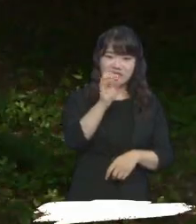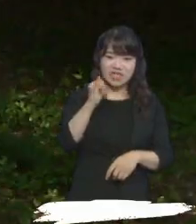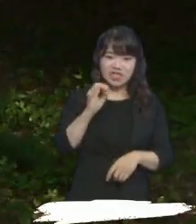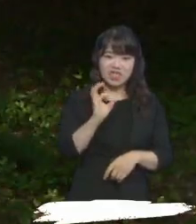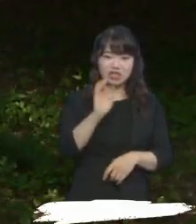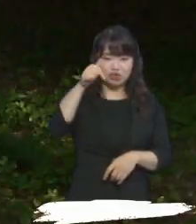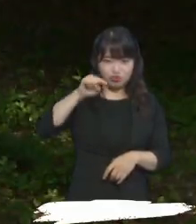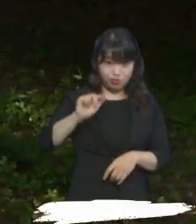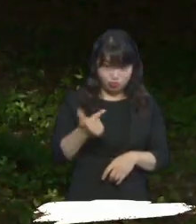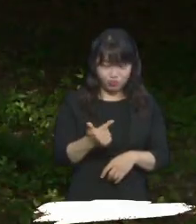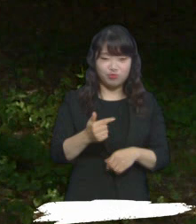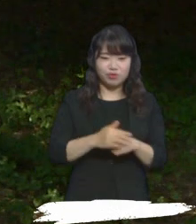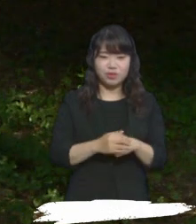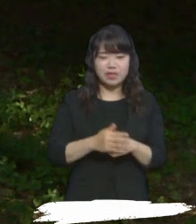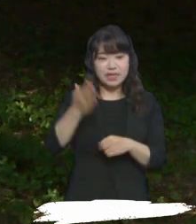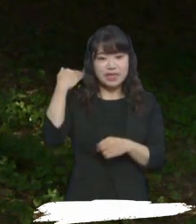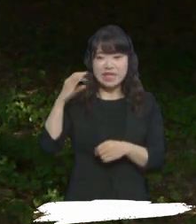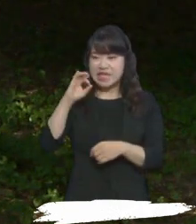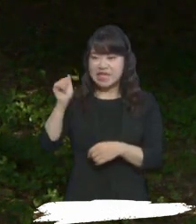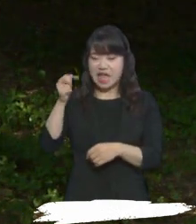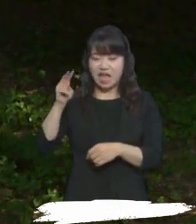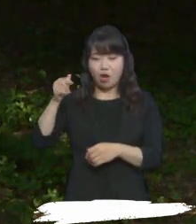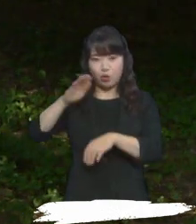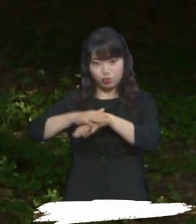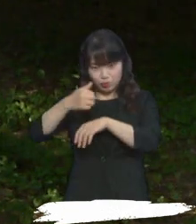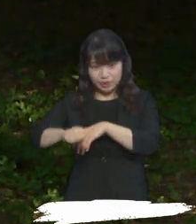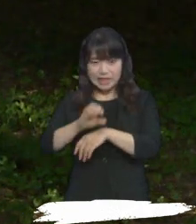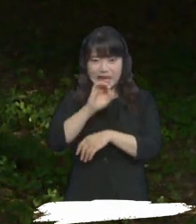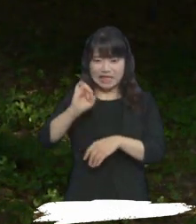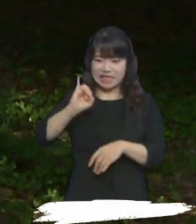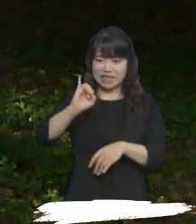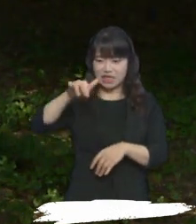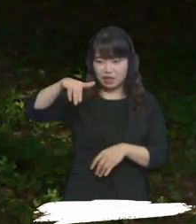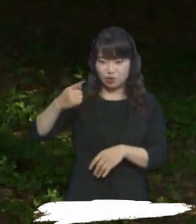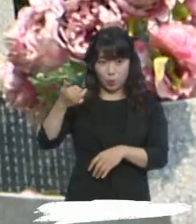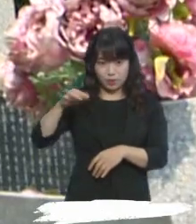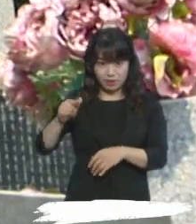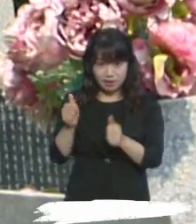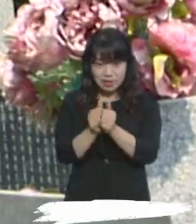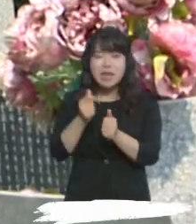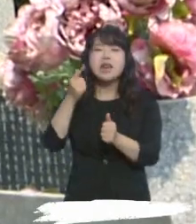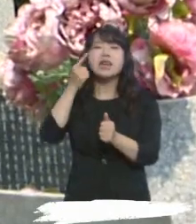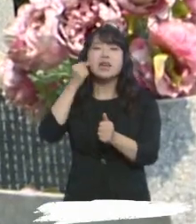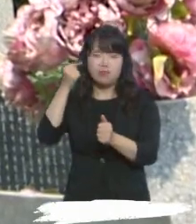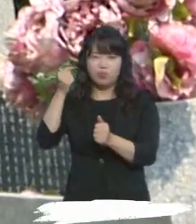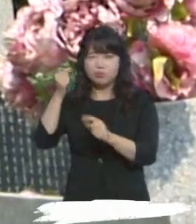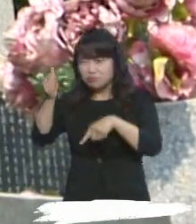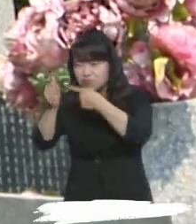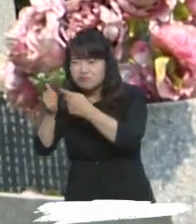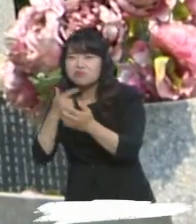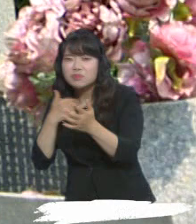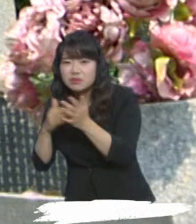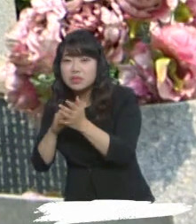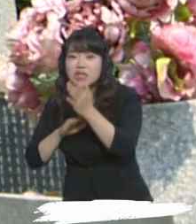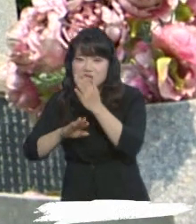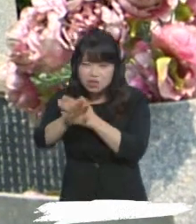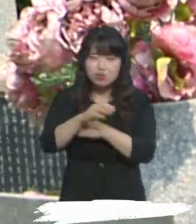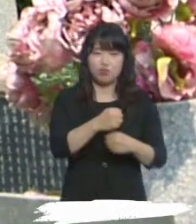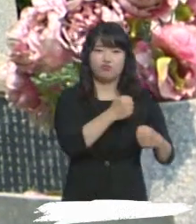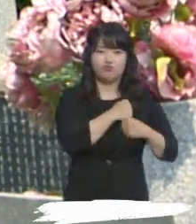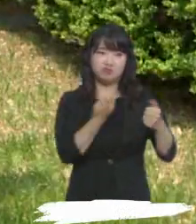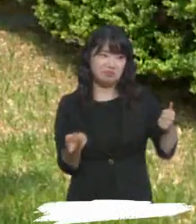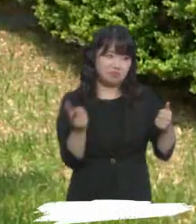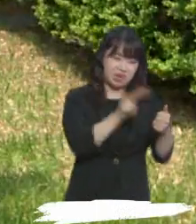을사늑약 당시 법무대신 이하영의 손자 이종찬 역시 일본군 소자였지만 이후